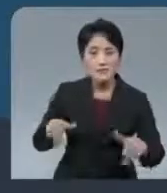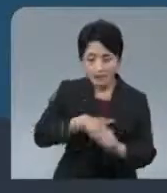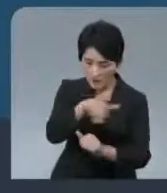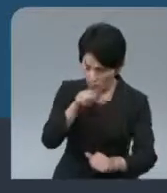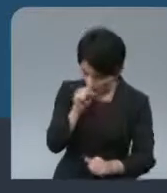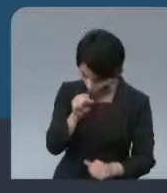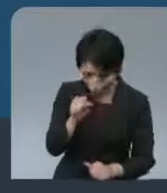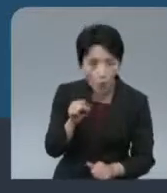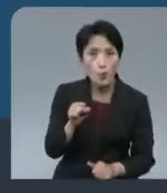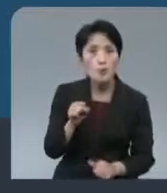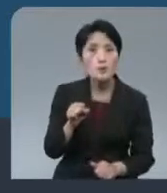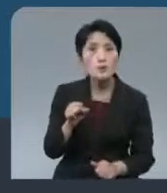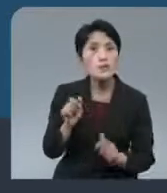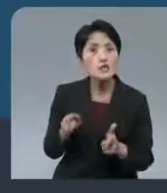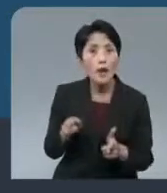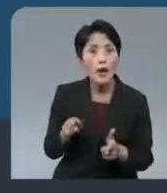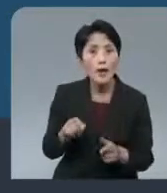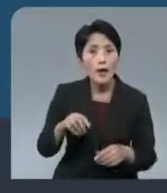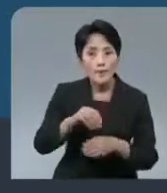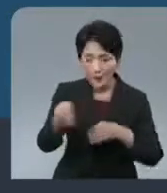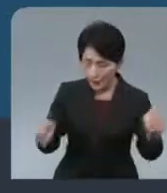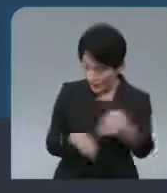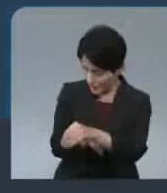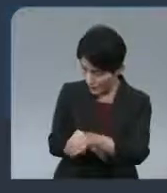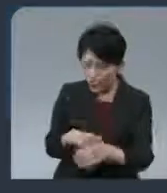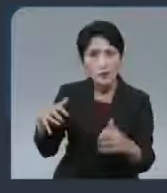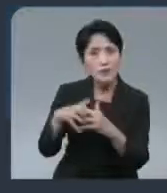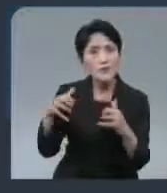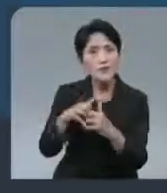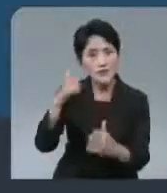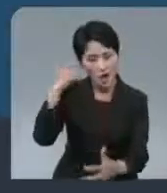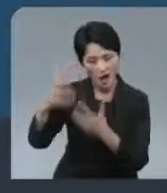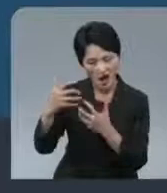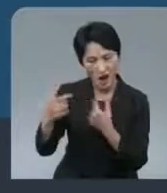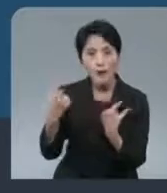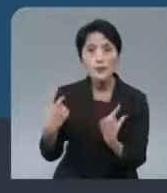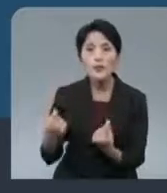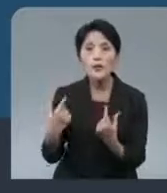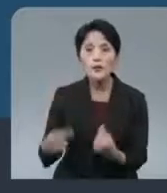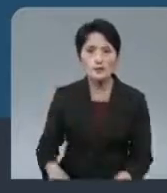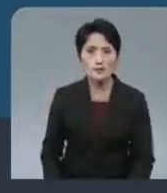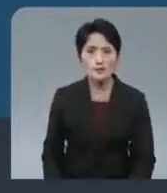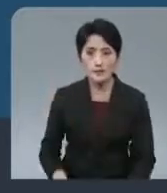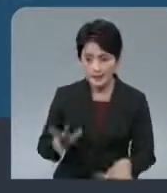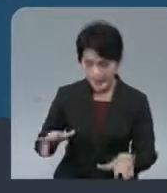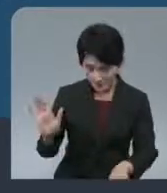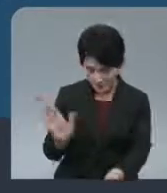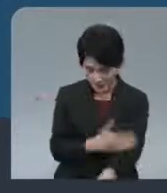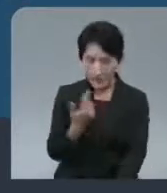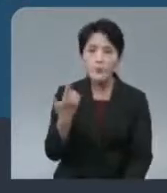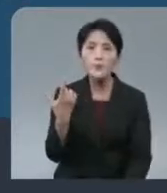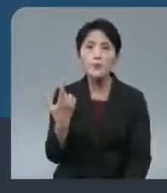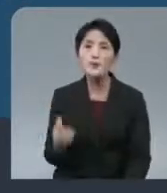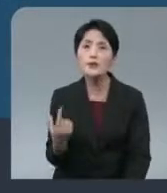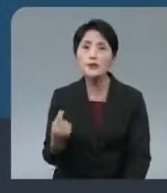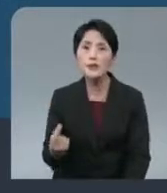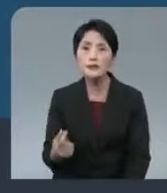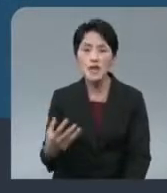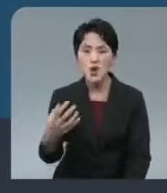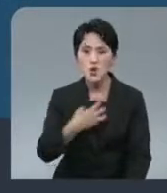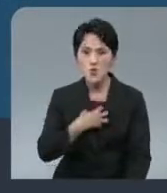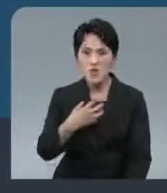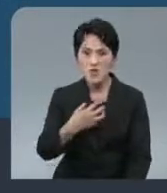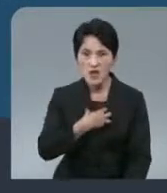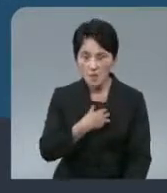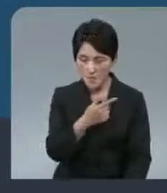について強く批判しましたキム統一戦線部長は談話の中で10日